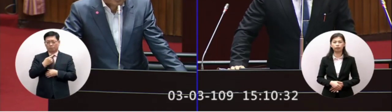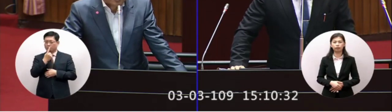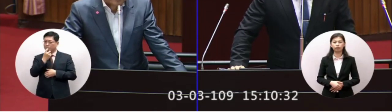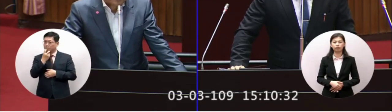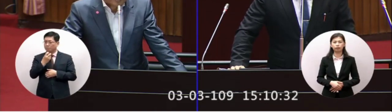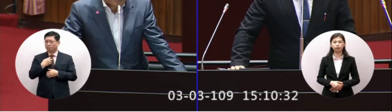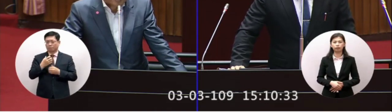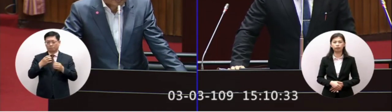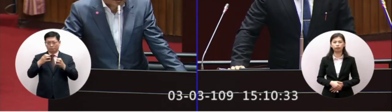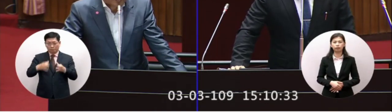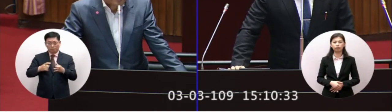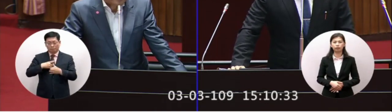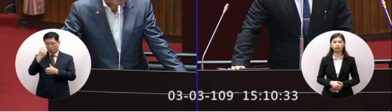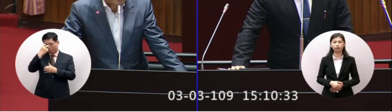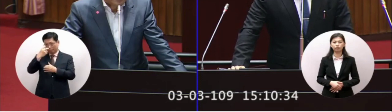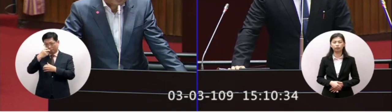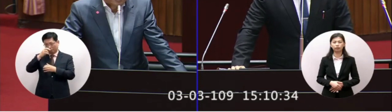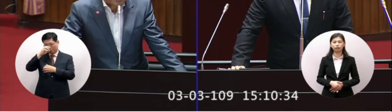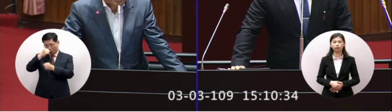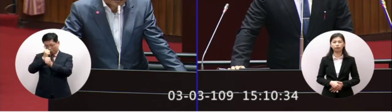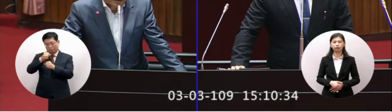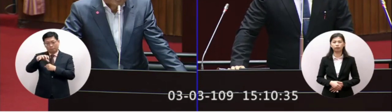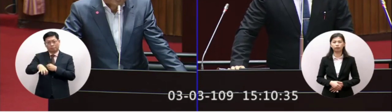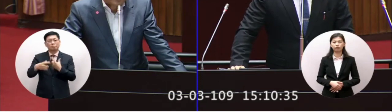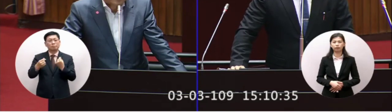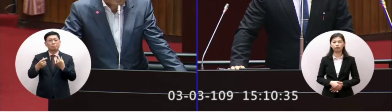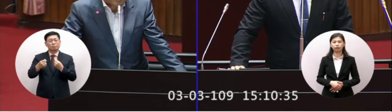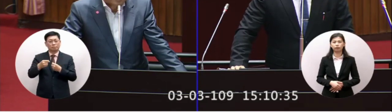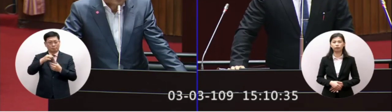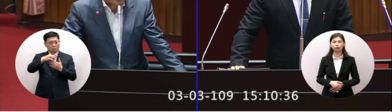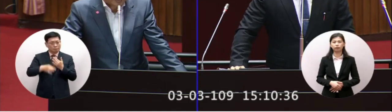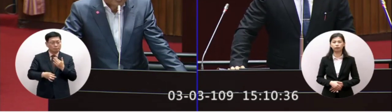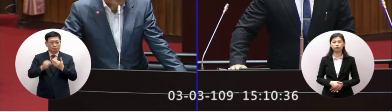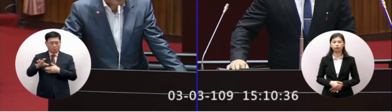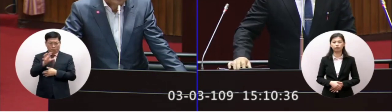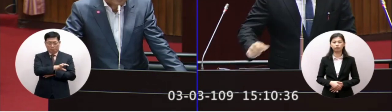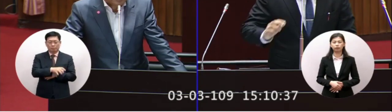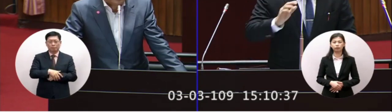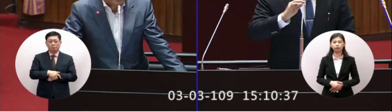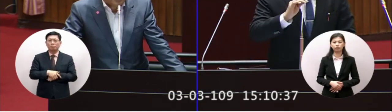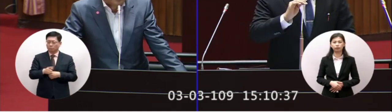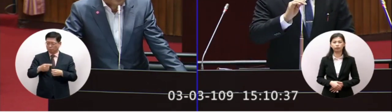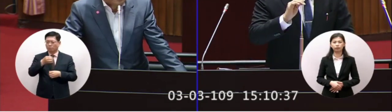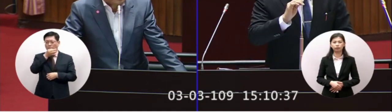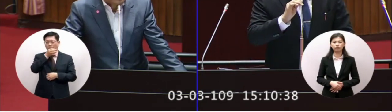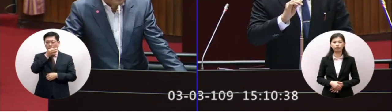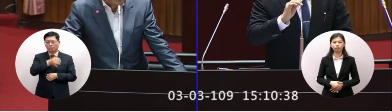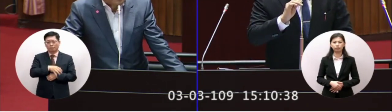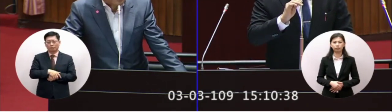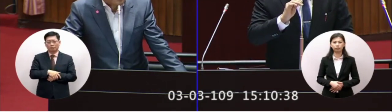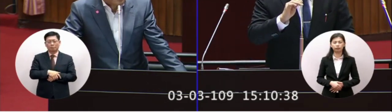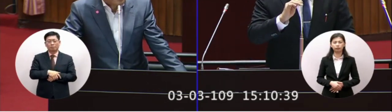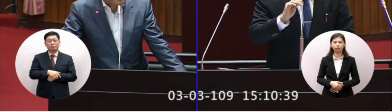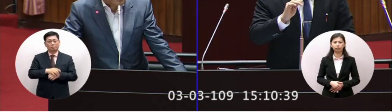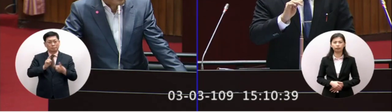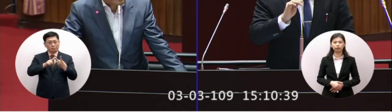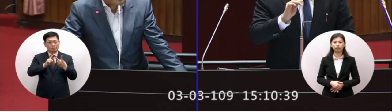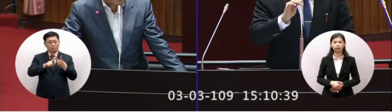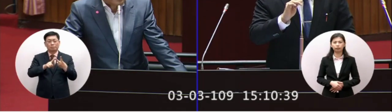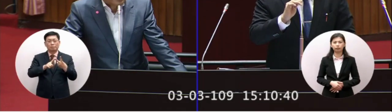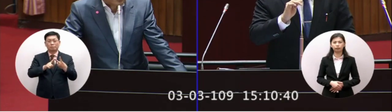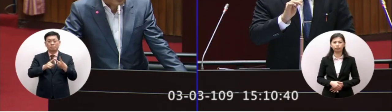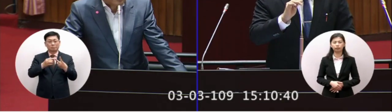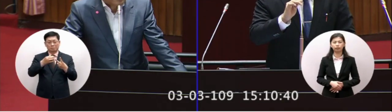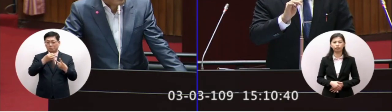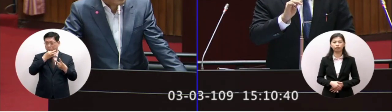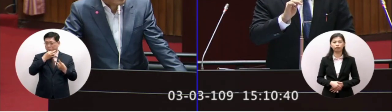们中央设的中央的检疫所，以中央检疫所这样的规格来做要求应该就够了。好，然后第二个，大